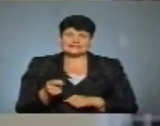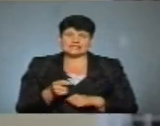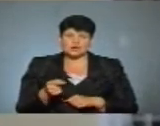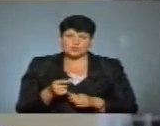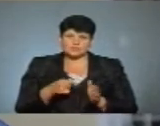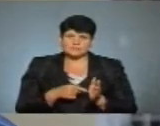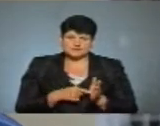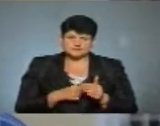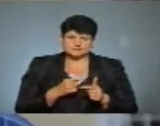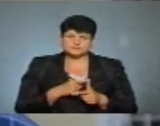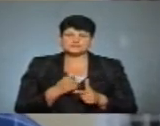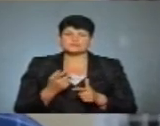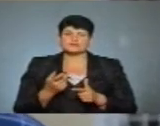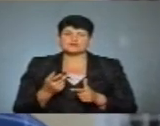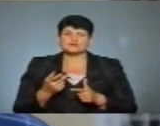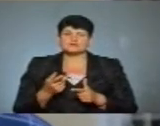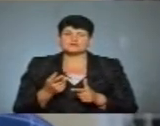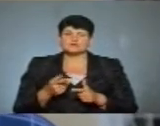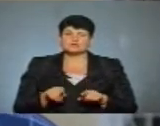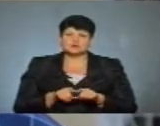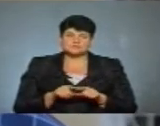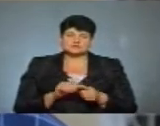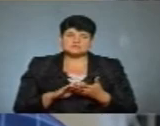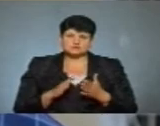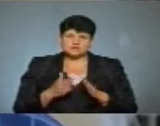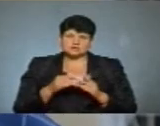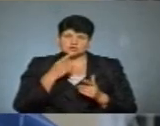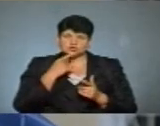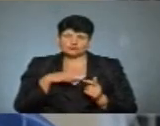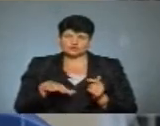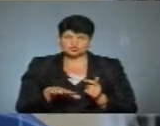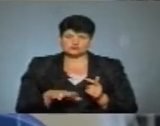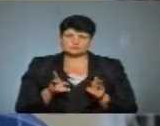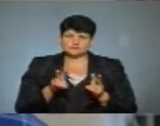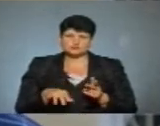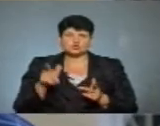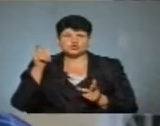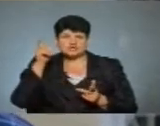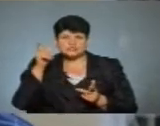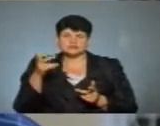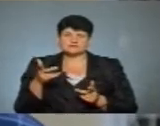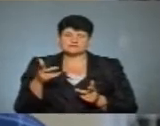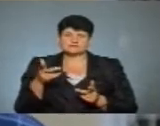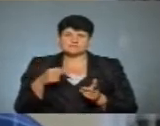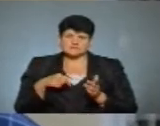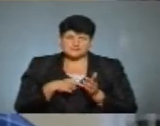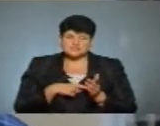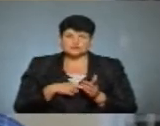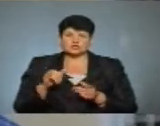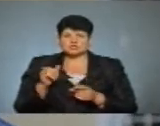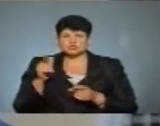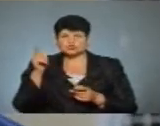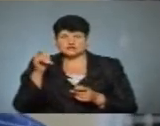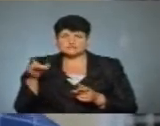Тернополя. Зберігається ситуація червоної зони Чорткові, Чортківської, може і